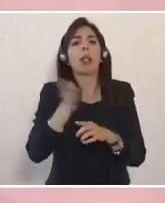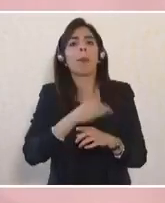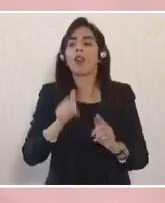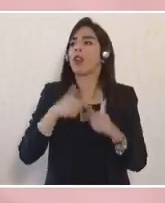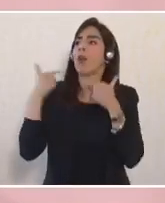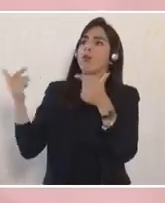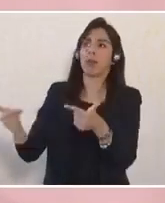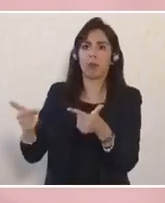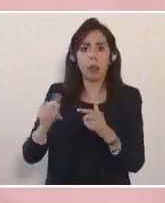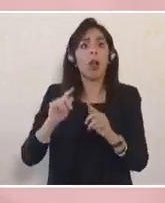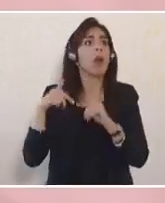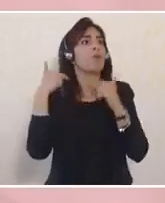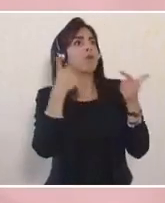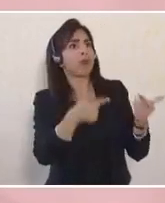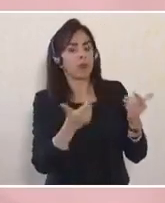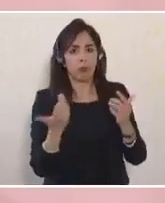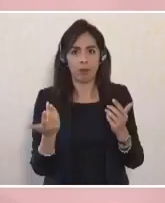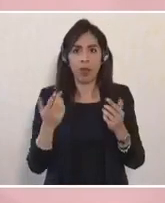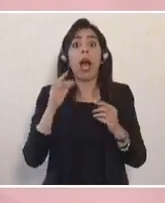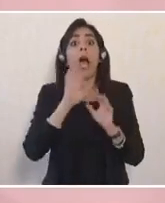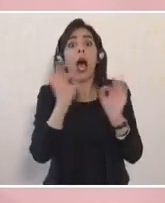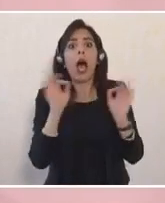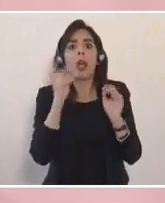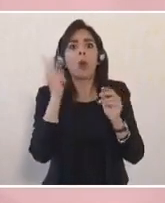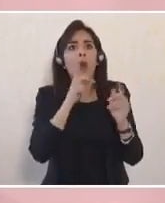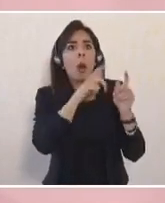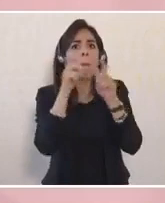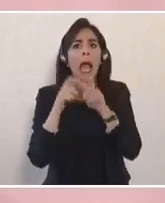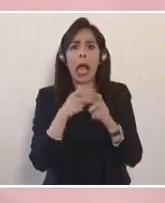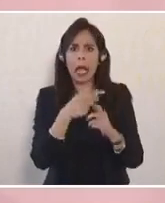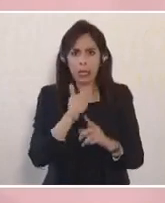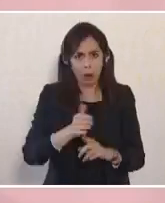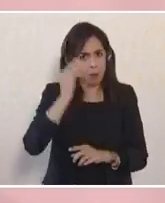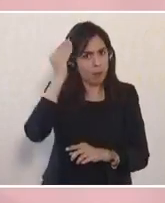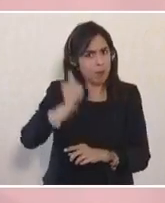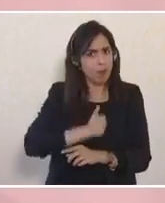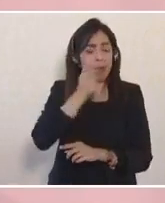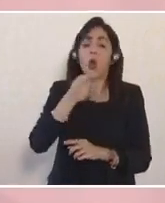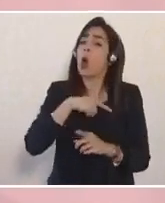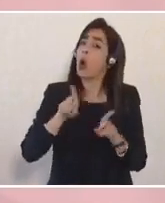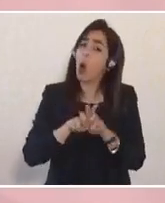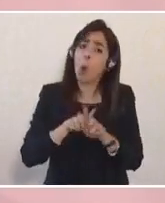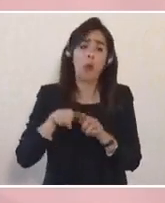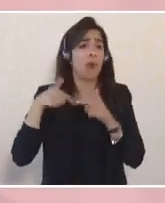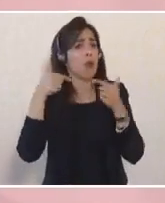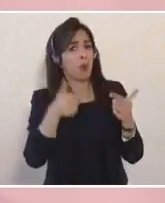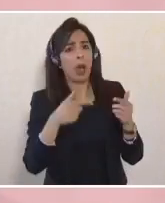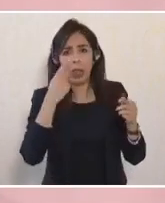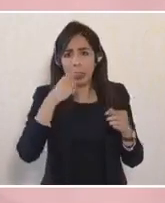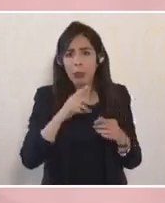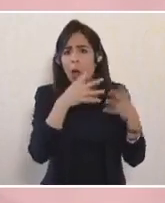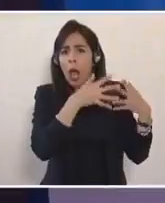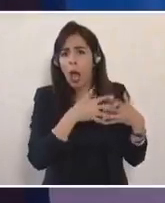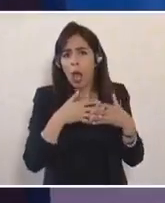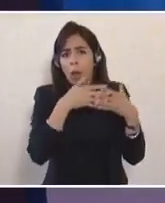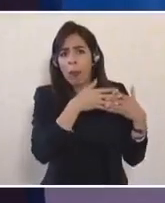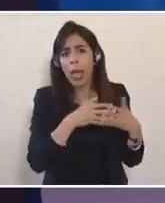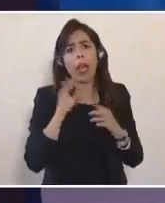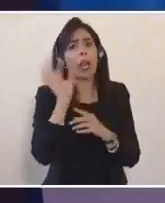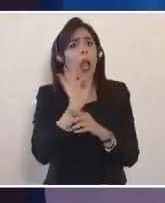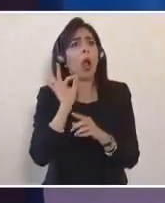poi, come gli Stati Uniti, come il Regno Unito. Quindi non tanto l'Europa, ma anche l'Europa.